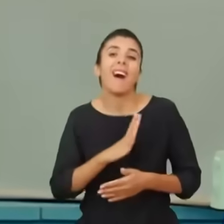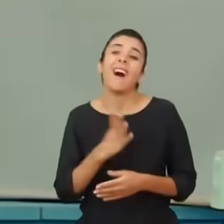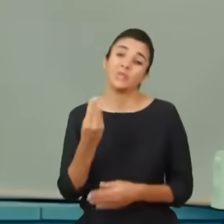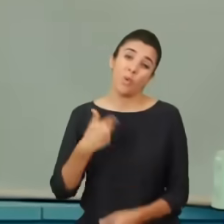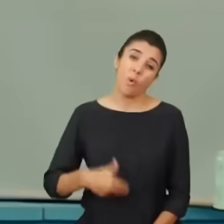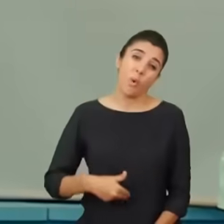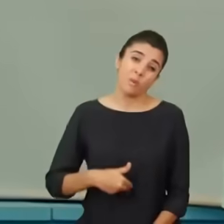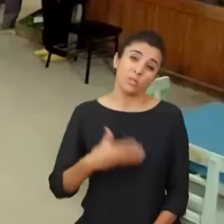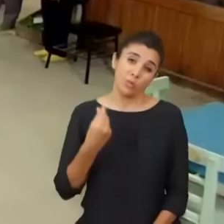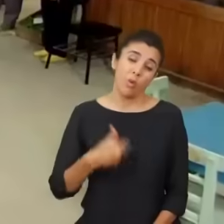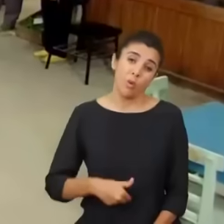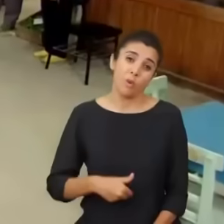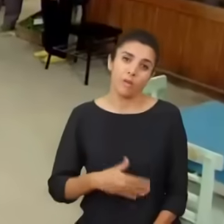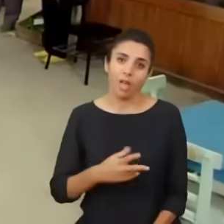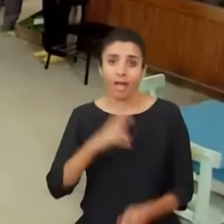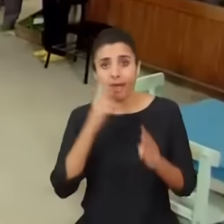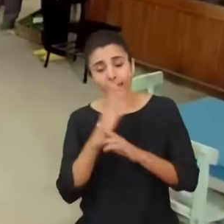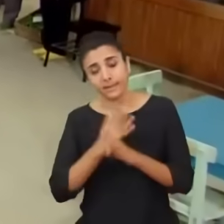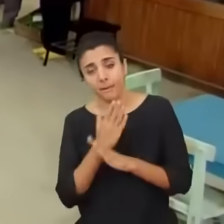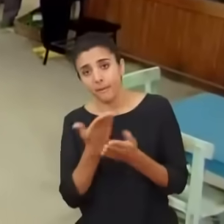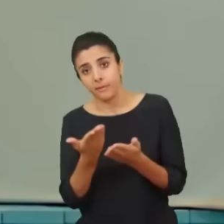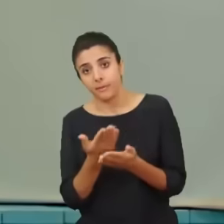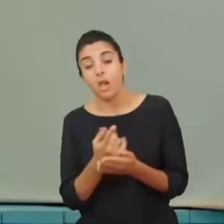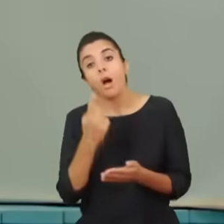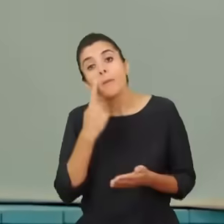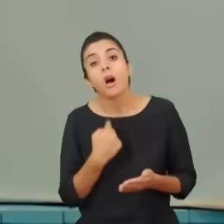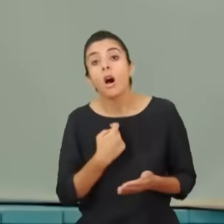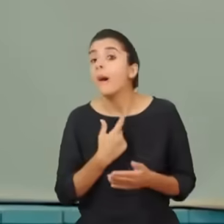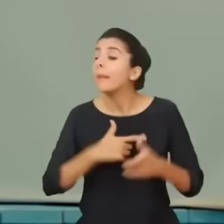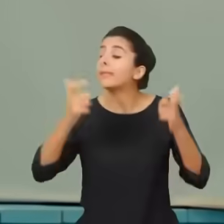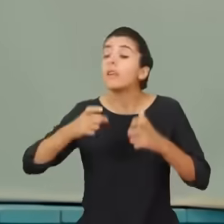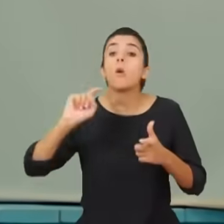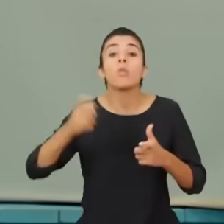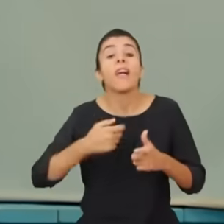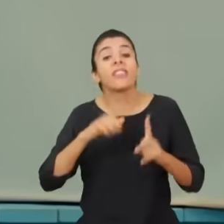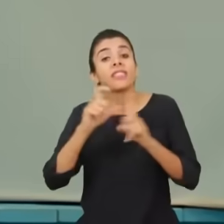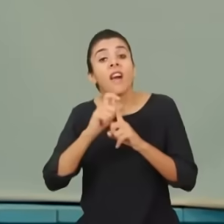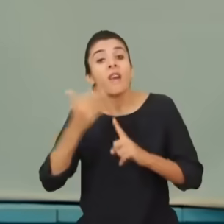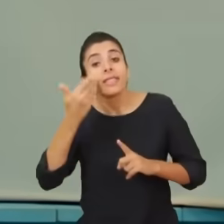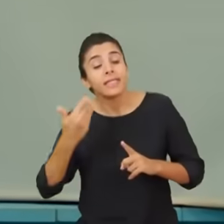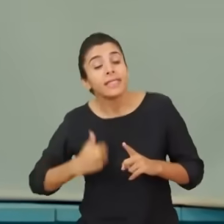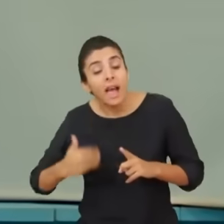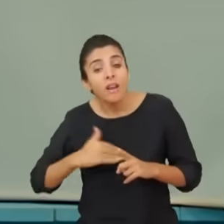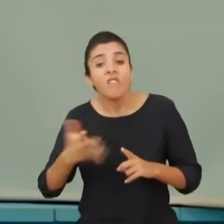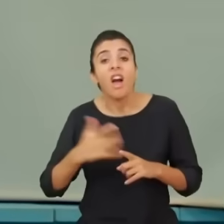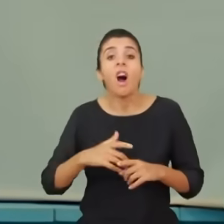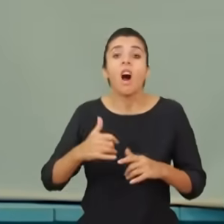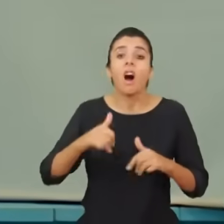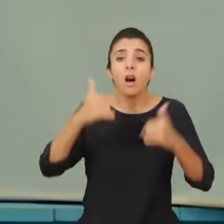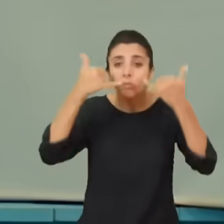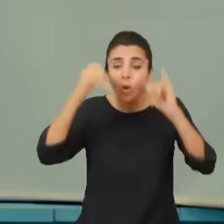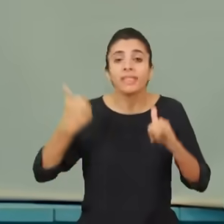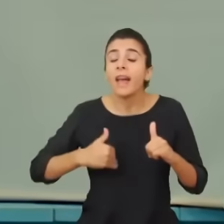komik. Ya abi niye gülüyorsunuz ya? Allah. Koçum nereden bulacağız biz şimdi deve derisini, dana derisini? Ha?